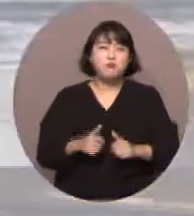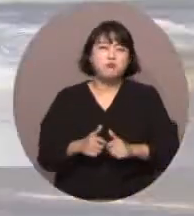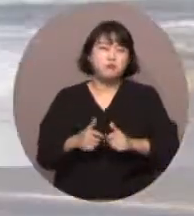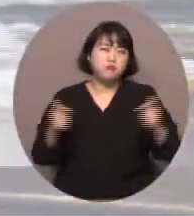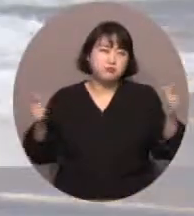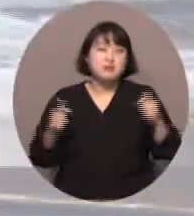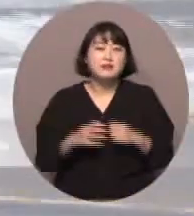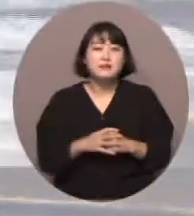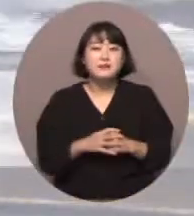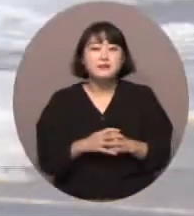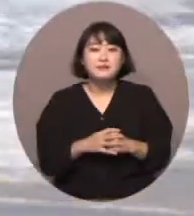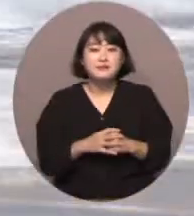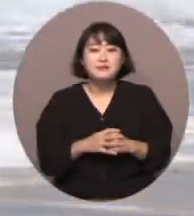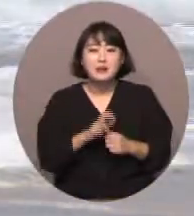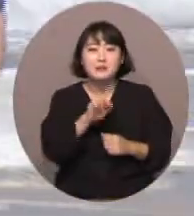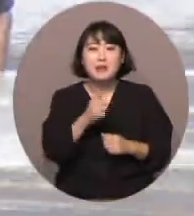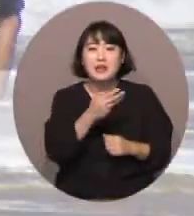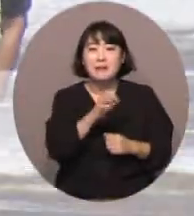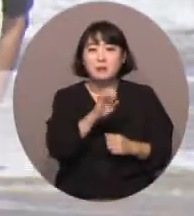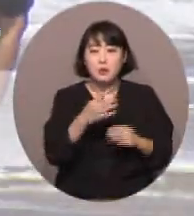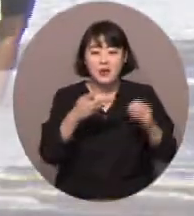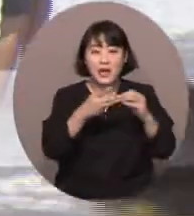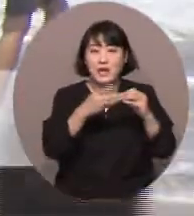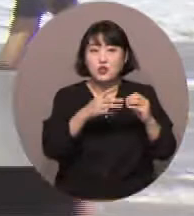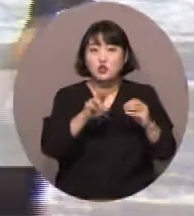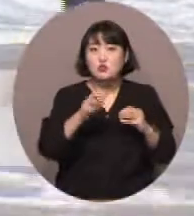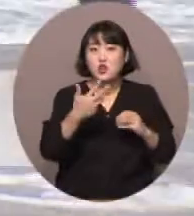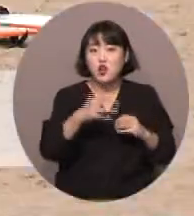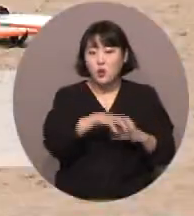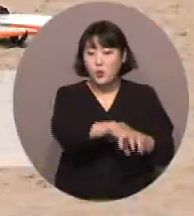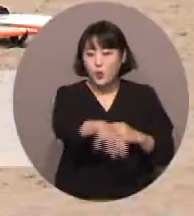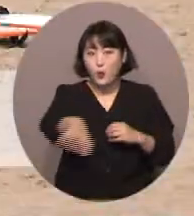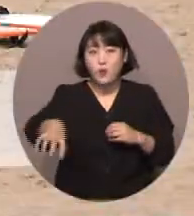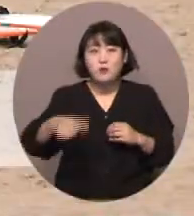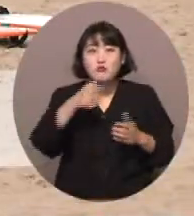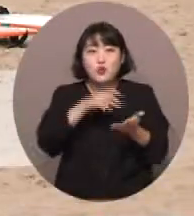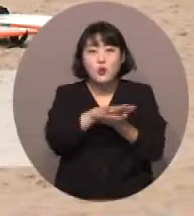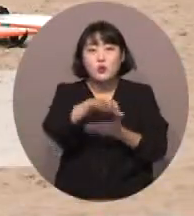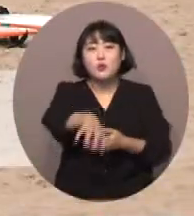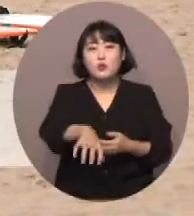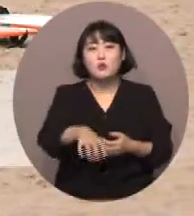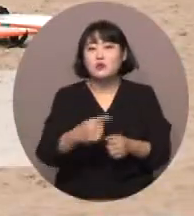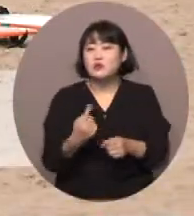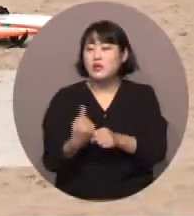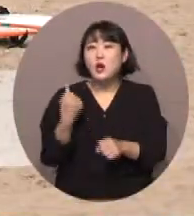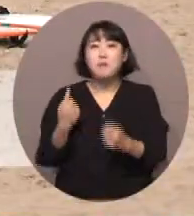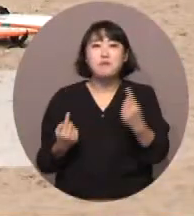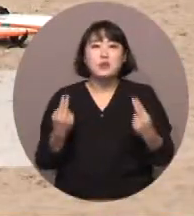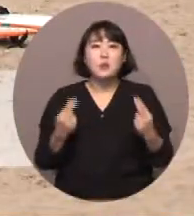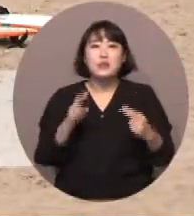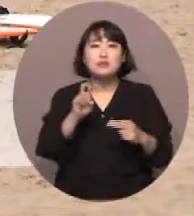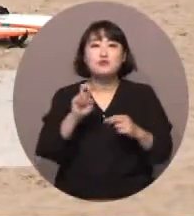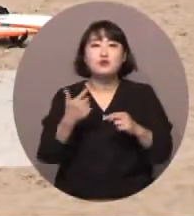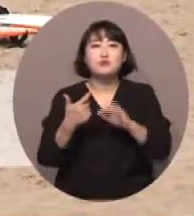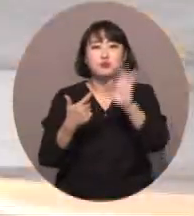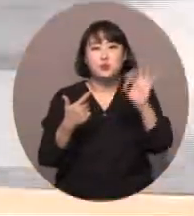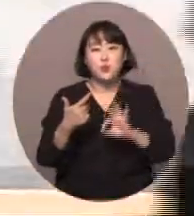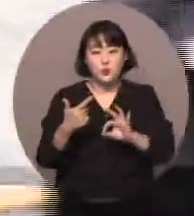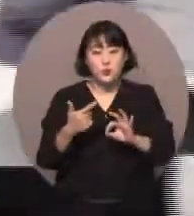증가했습니다 만리포 등 태안지역 28개 해수욕장에도 피서객이 지난해보다 26%